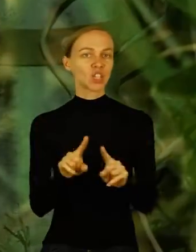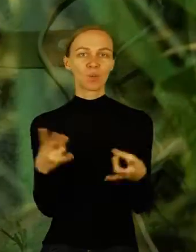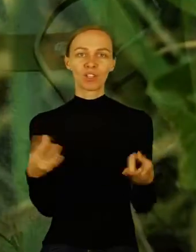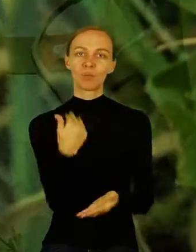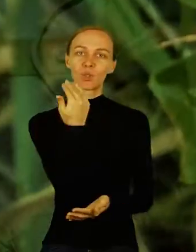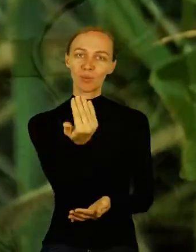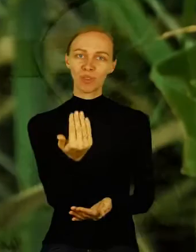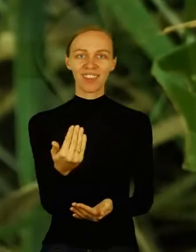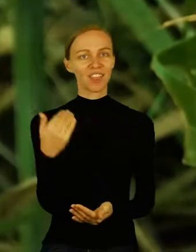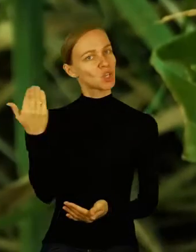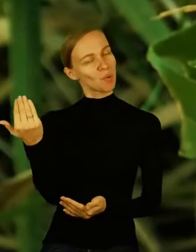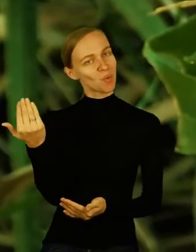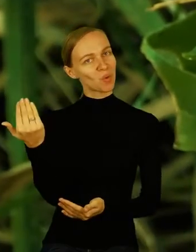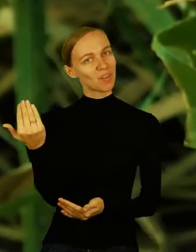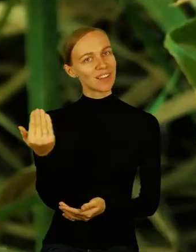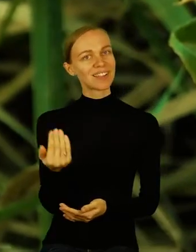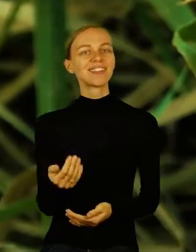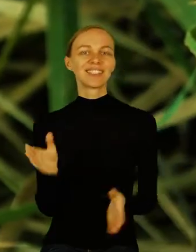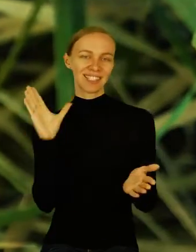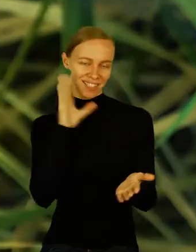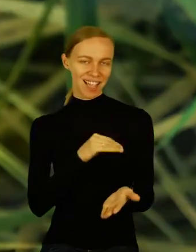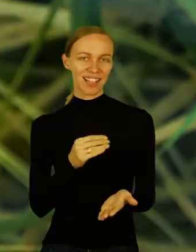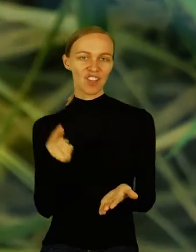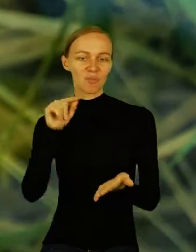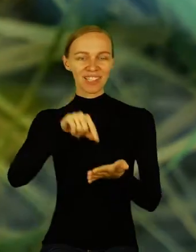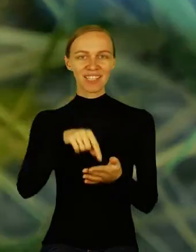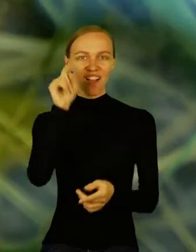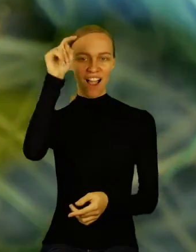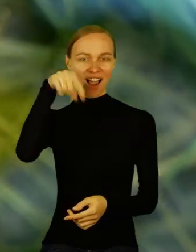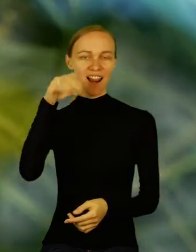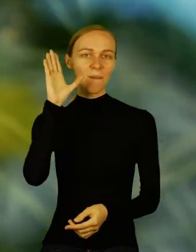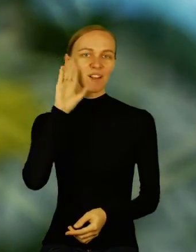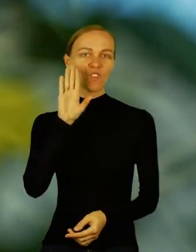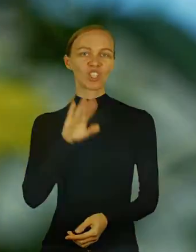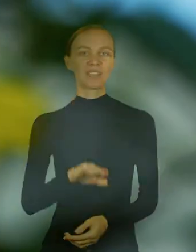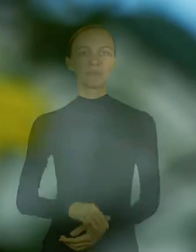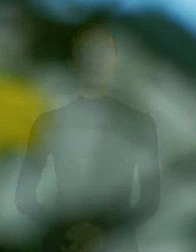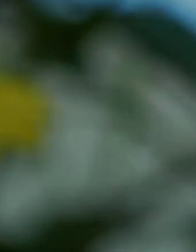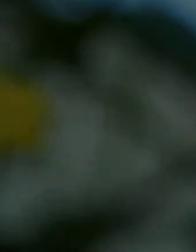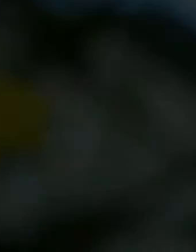Усе, що потрібно тобі і йому, здатне вміститися в краплі води.